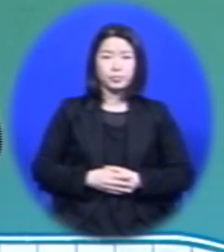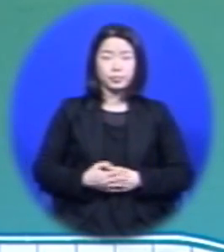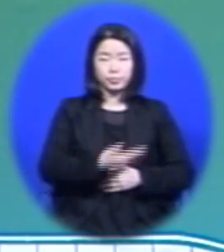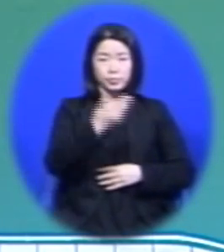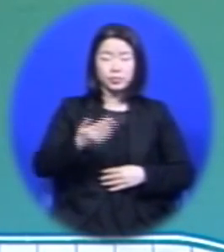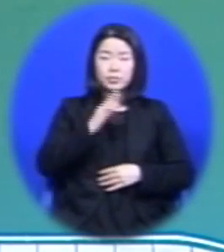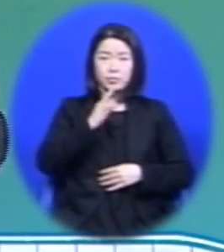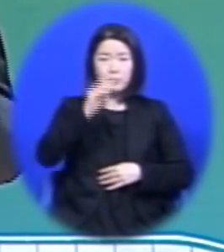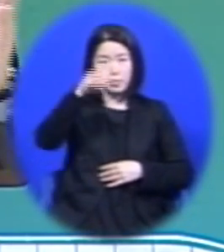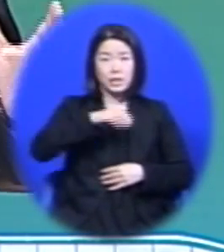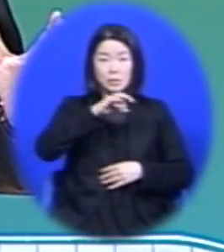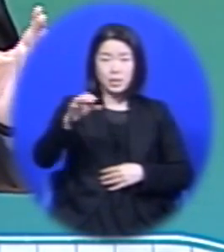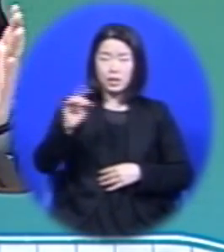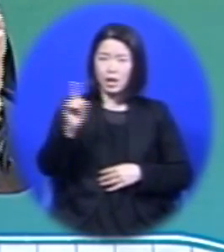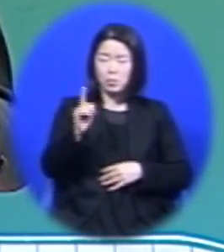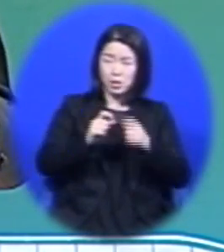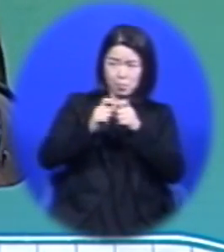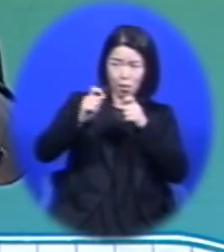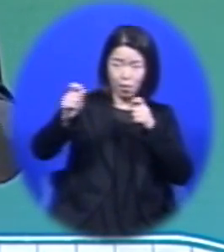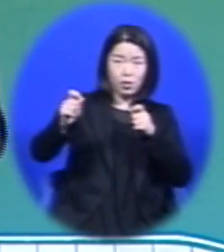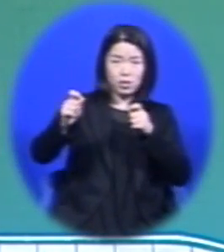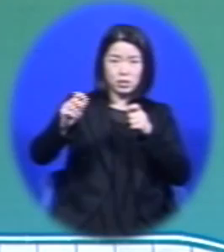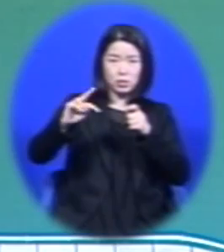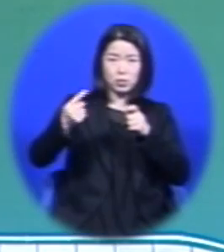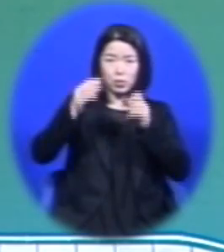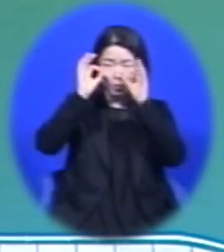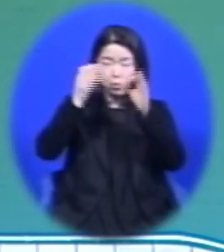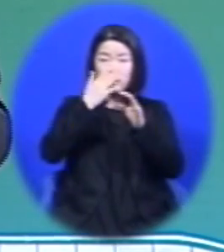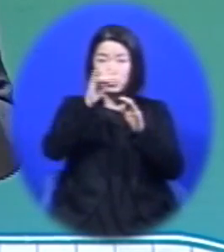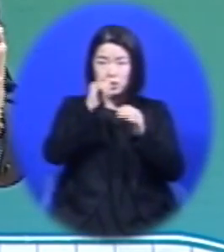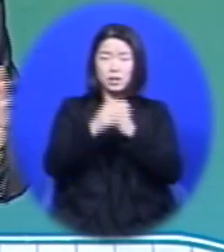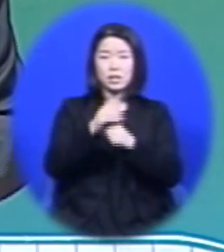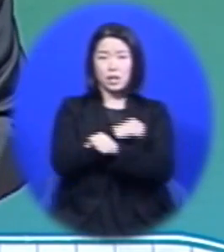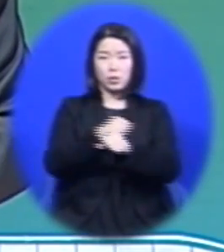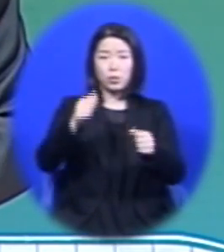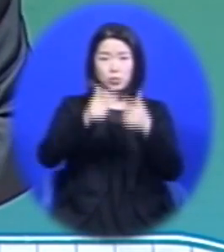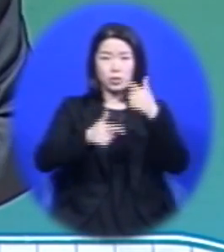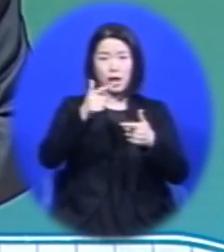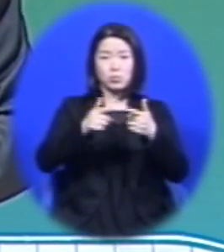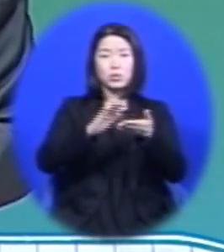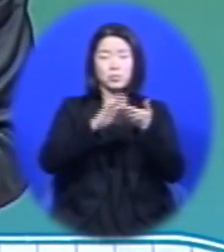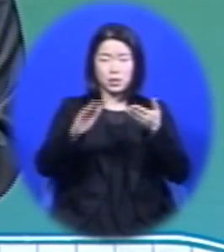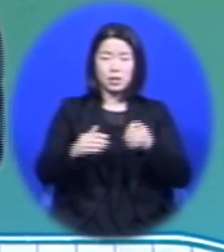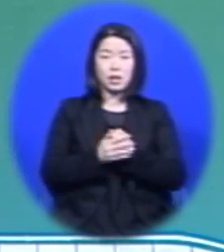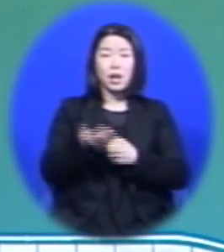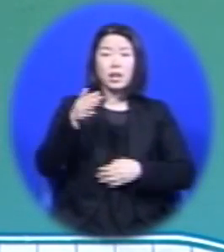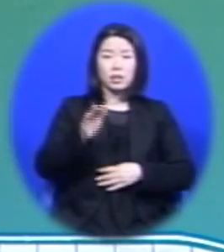여러분, 정말 십자가는 아무리 멀리서도 볼 수 있는 용서의 나무입니다.